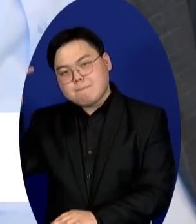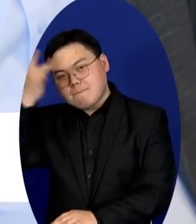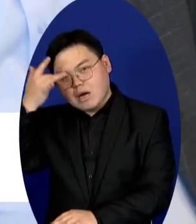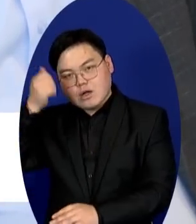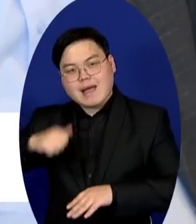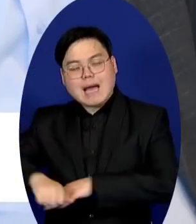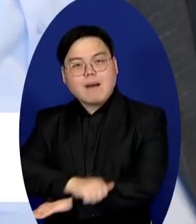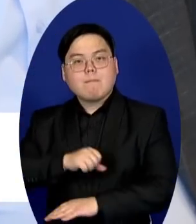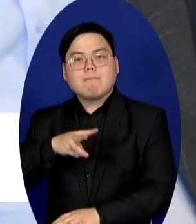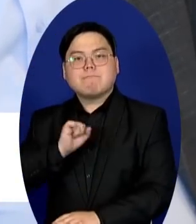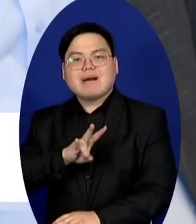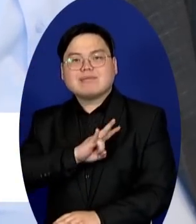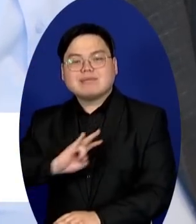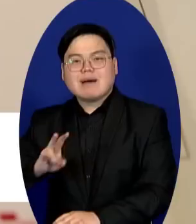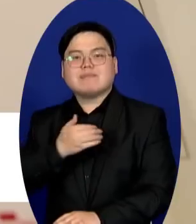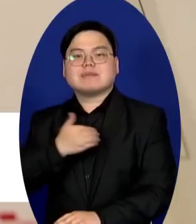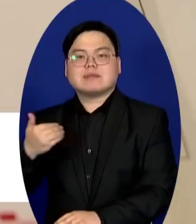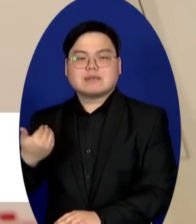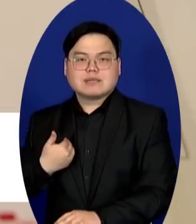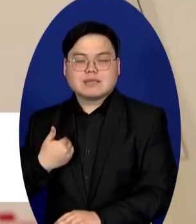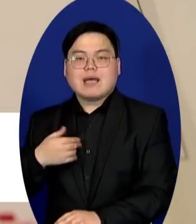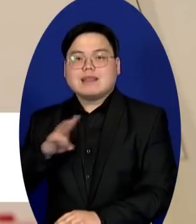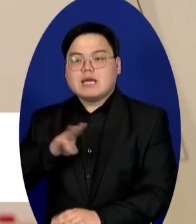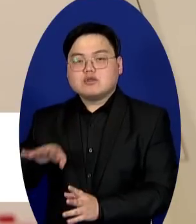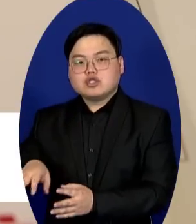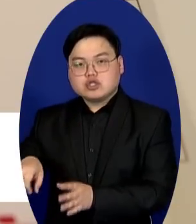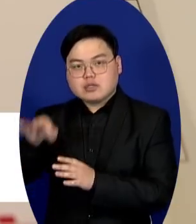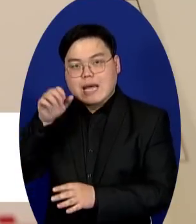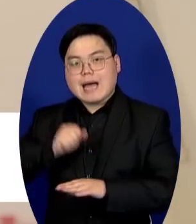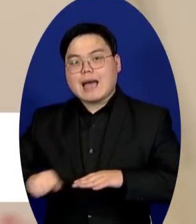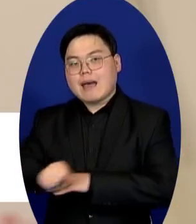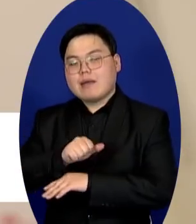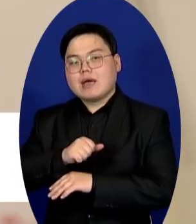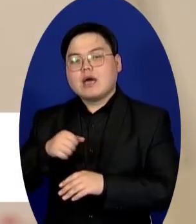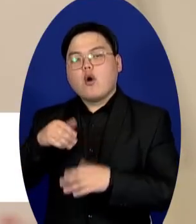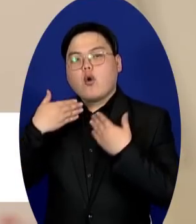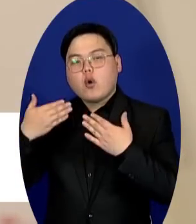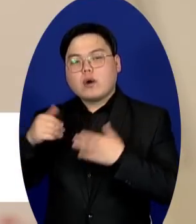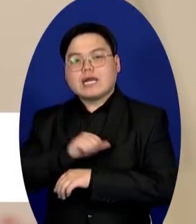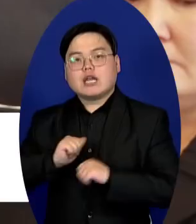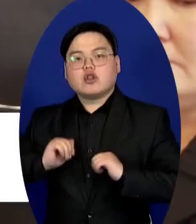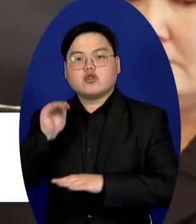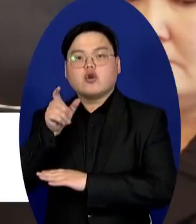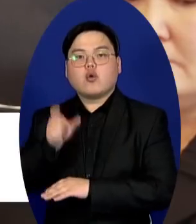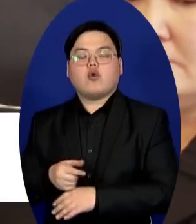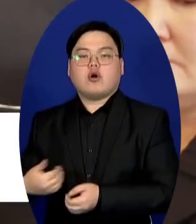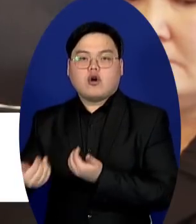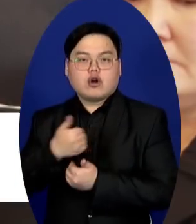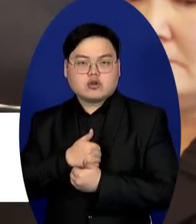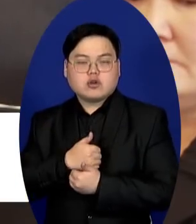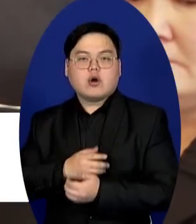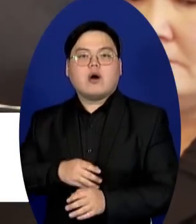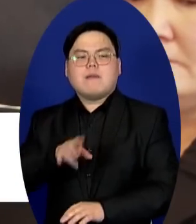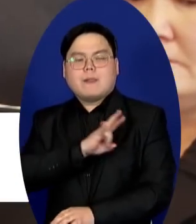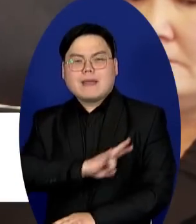Ардын намын хорооны дарга, дид дарга, тус намаас сонгогдсон аймгийн иргэдийн хурлын төлөөлөгчд оролцож байна. Улс төрийн намууд шийдвэр